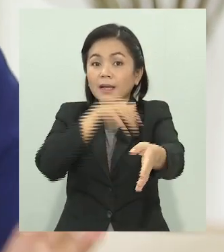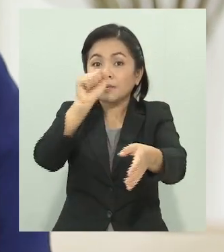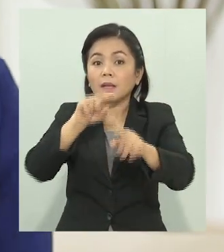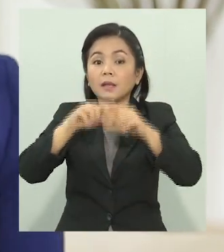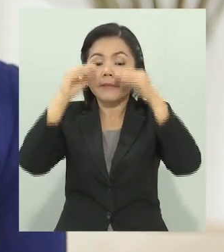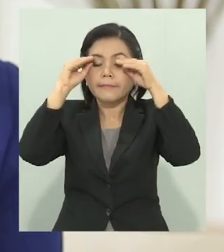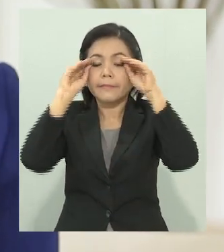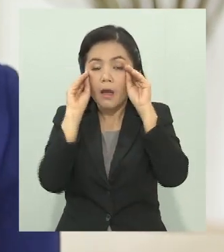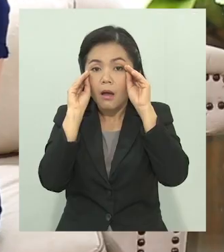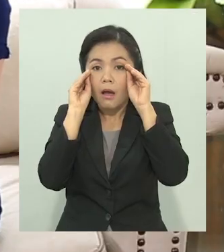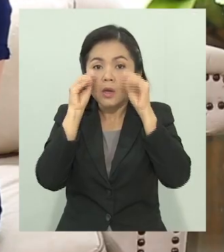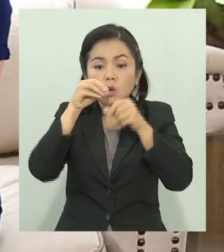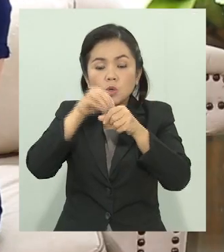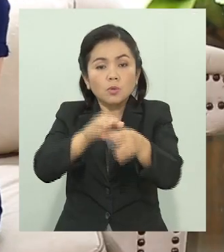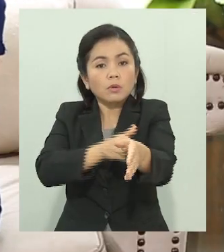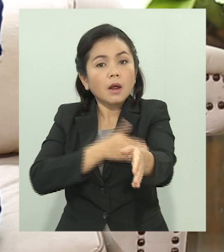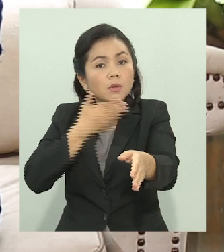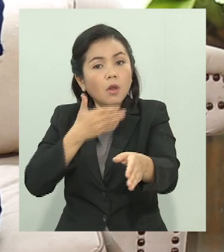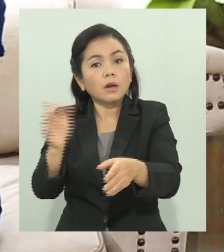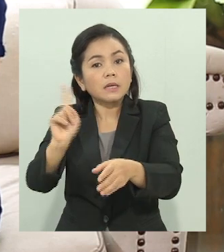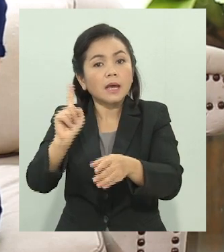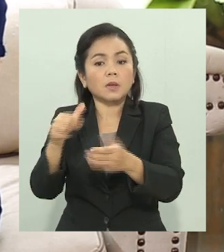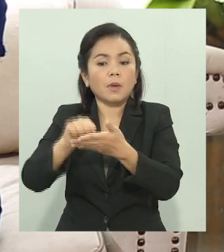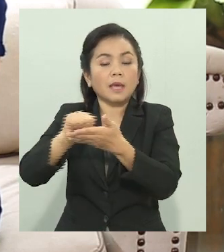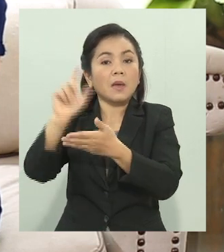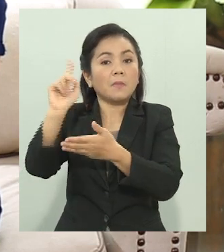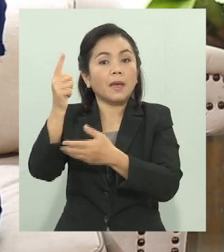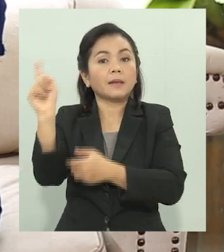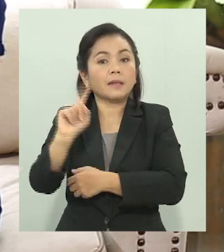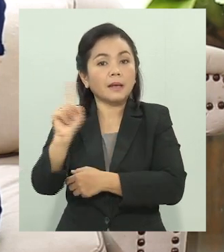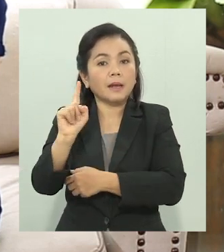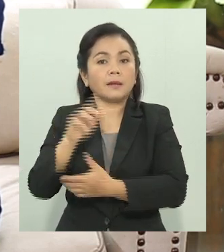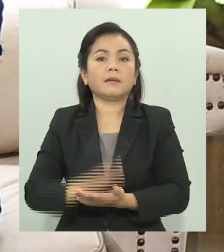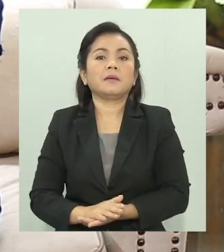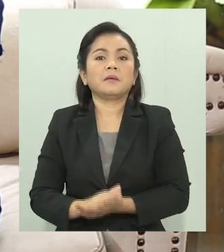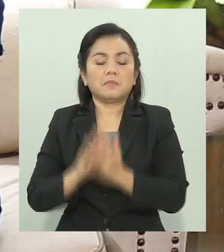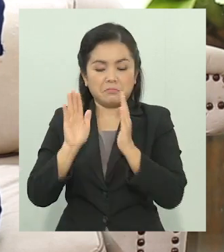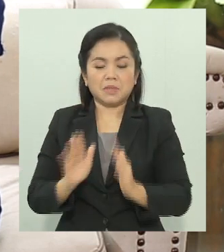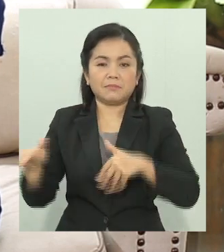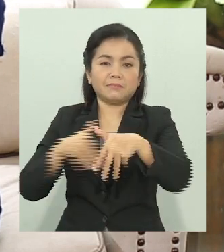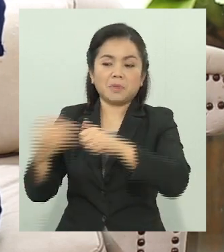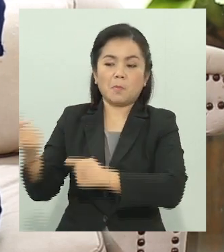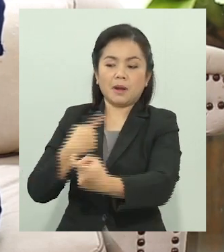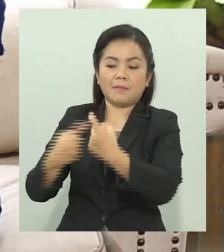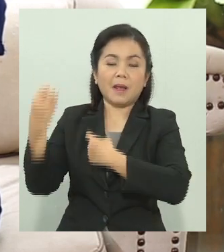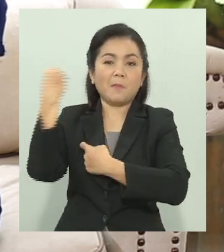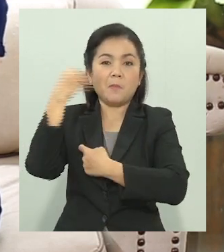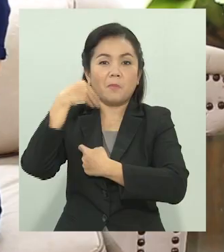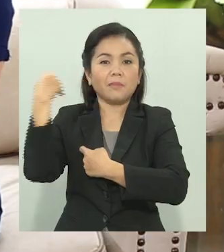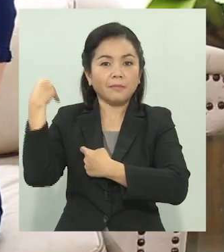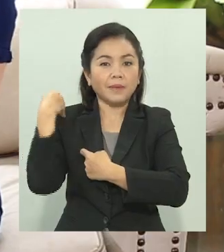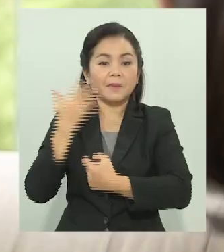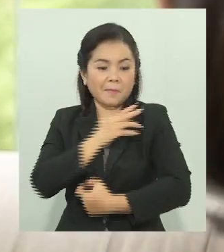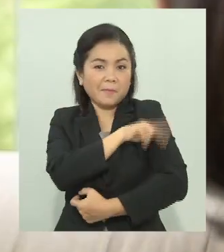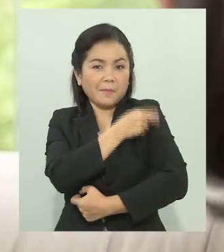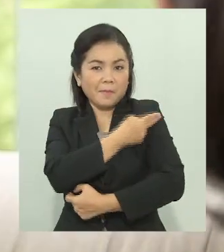นเนี่ยมันมีอายุของมันไหมคะต้องมาเก็บเรื่อยๆไหมคะ ก็จริงๆคำถามนี้คนไข้ถามเกือบทุกคนเลยผมก็มักจะอธิบายให้ฟังว่าจริงๆแล้วเนี่ย